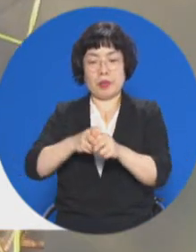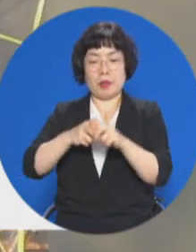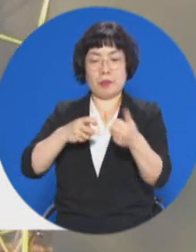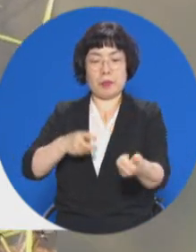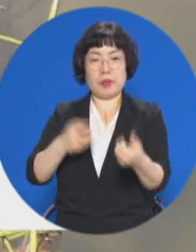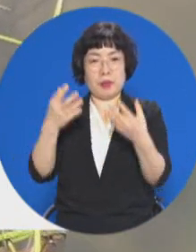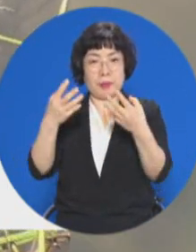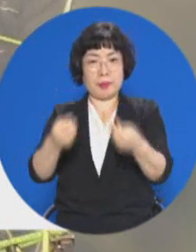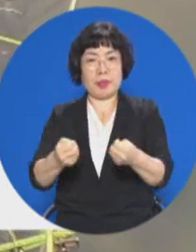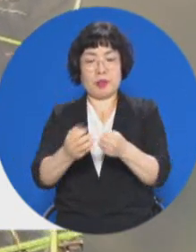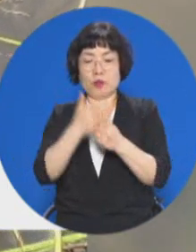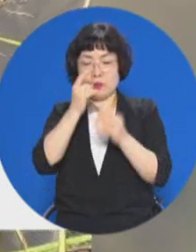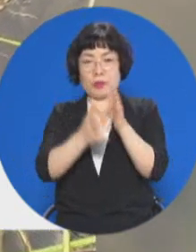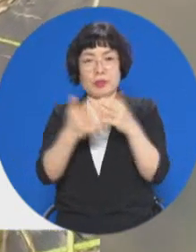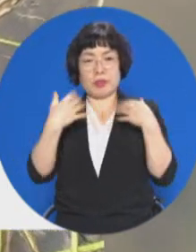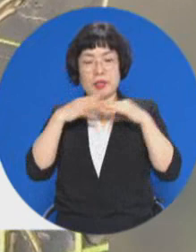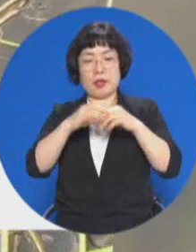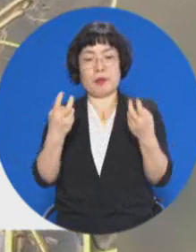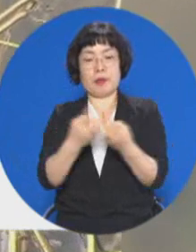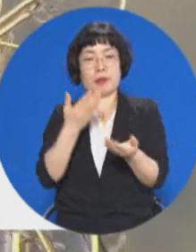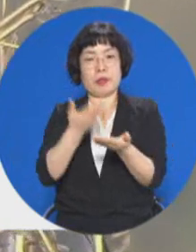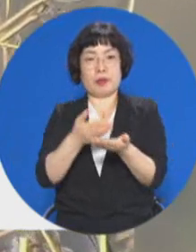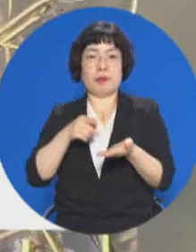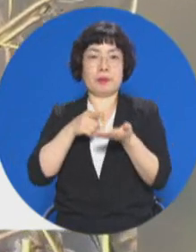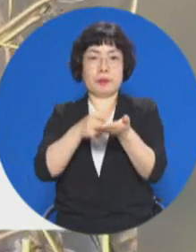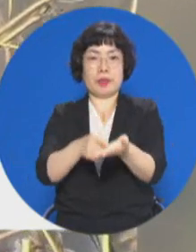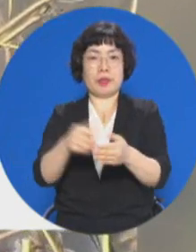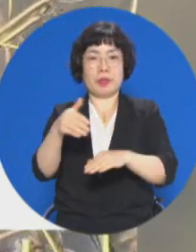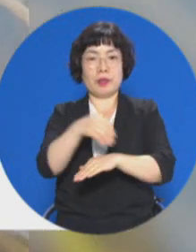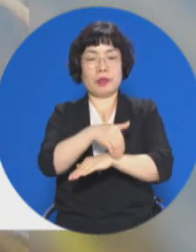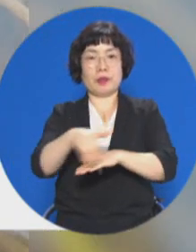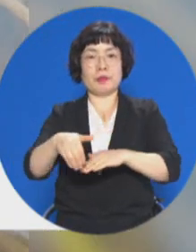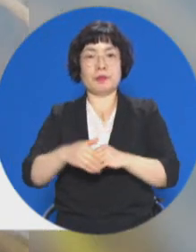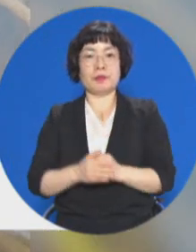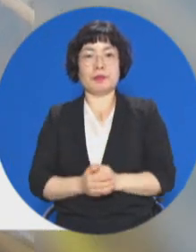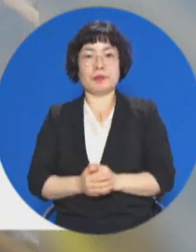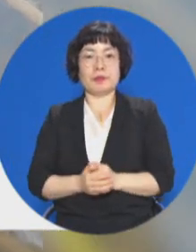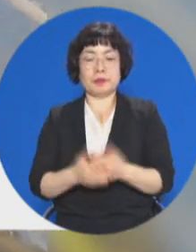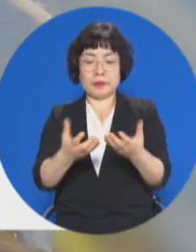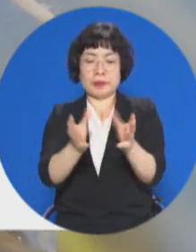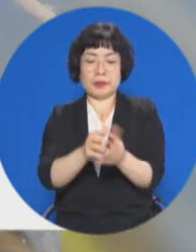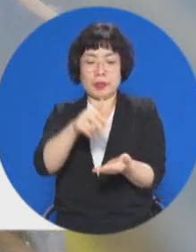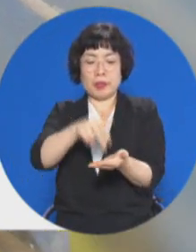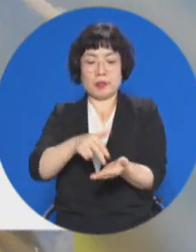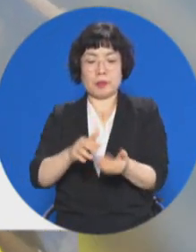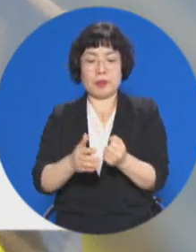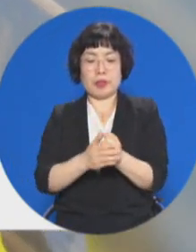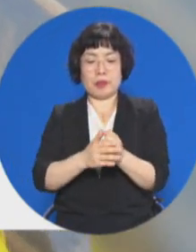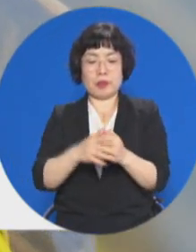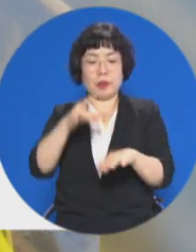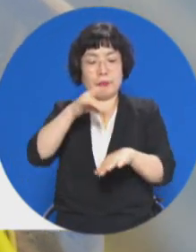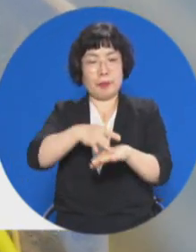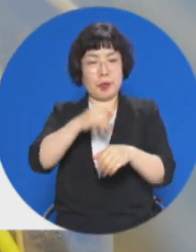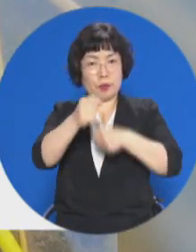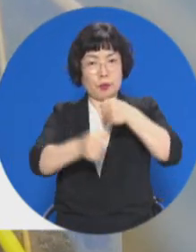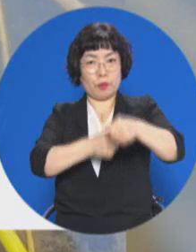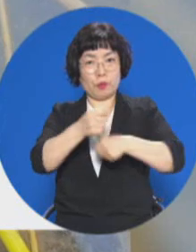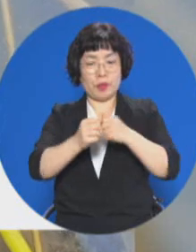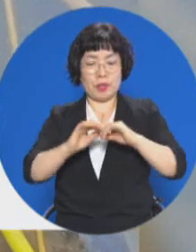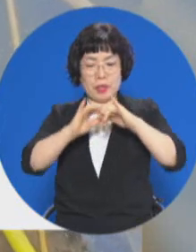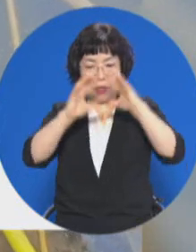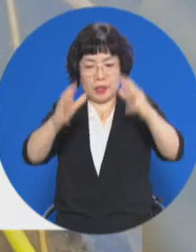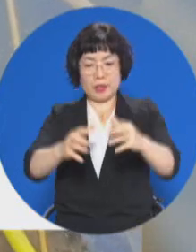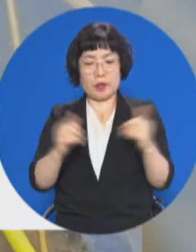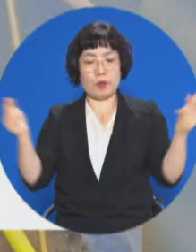당하고 있다며 순천시의 대책 마련을 촉구했습니다. 단체에 따르면 양서류 개체구는 세계적으로